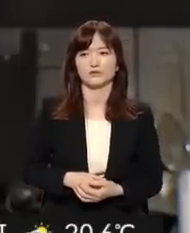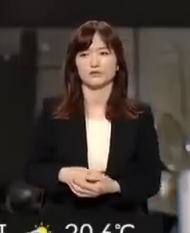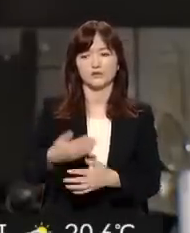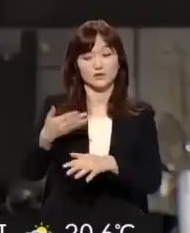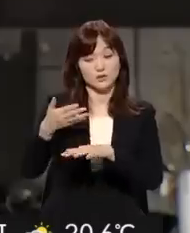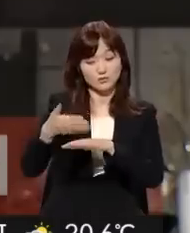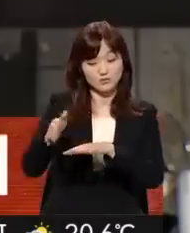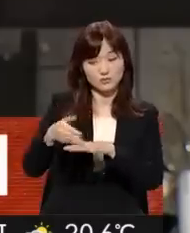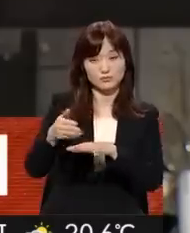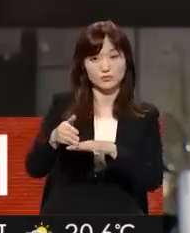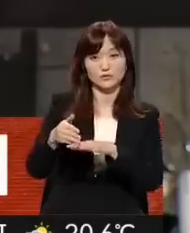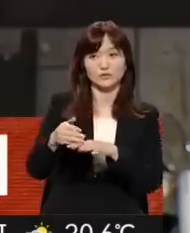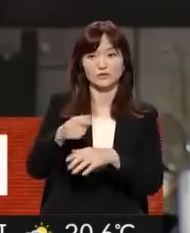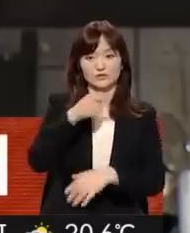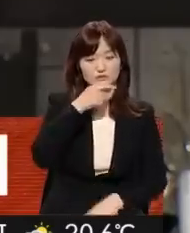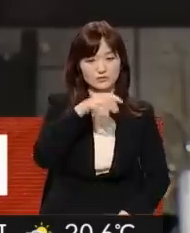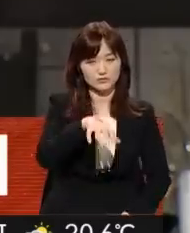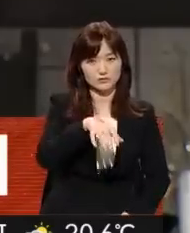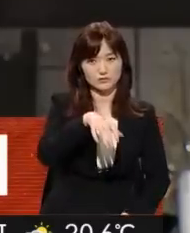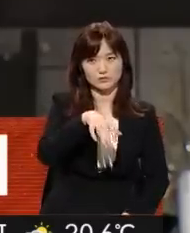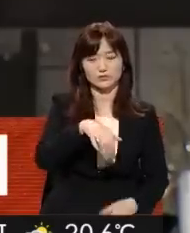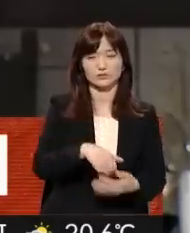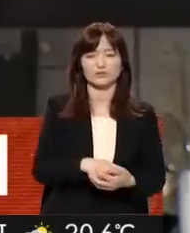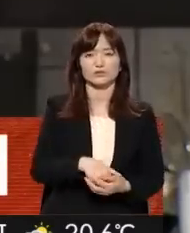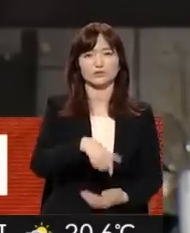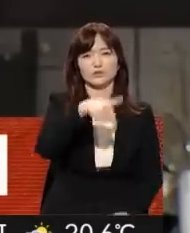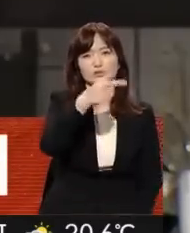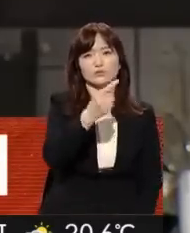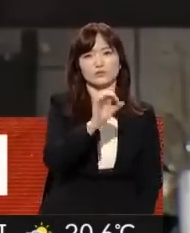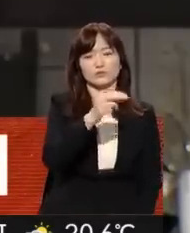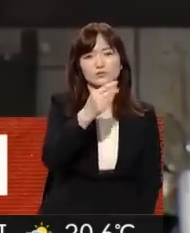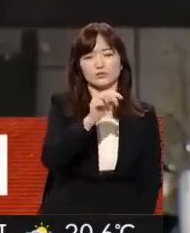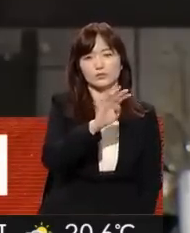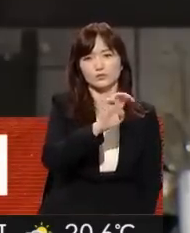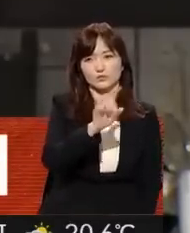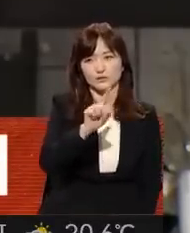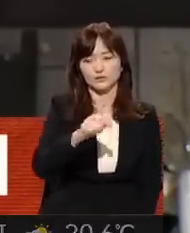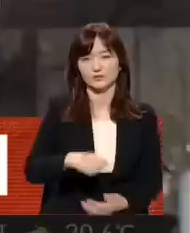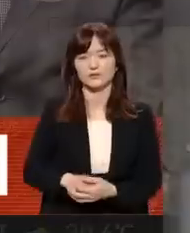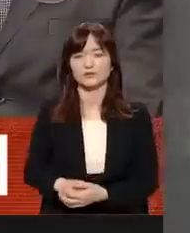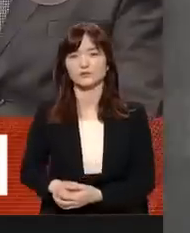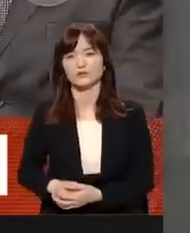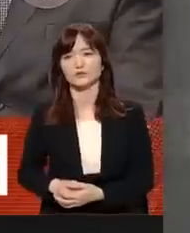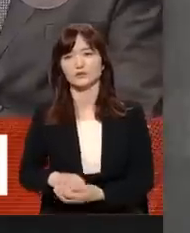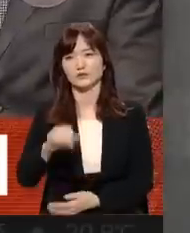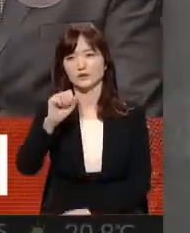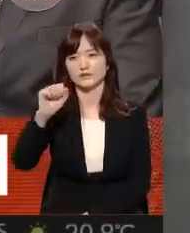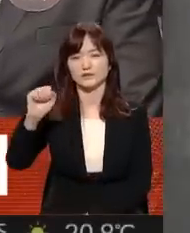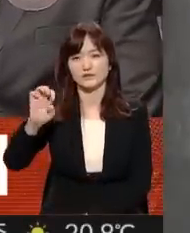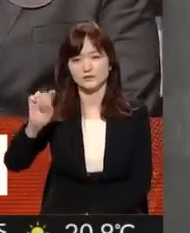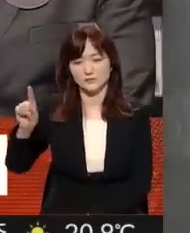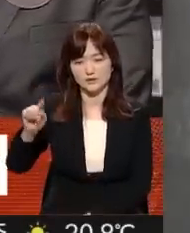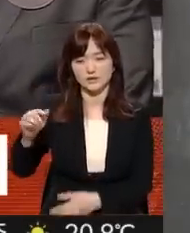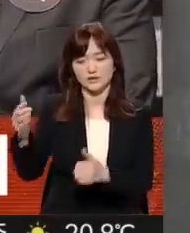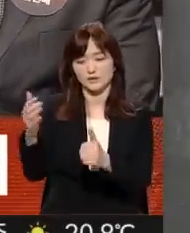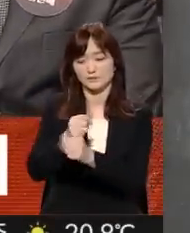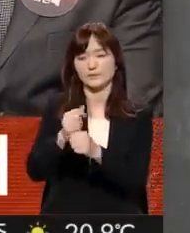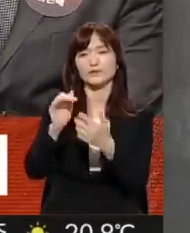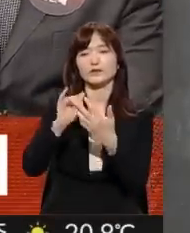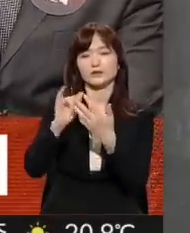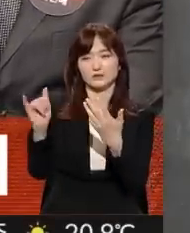하는 사람들이 무슨 수원 공공파, 청주 XX파라고 하긴 하는데 아무튼 8명을 구속해가지고 검찰에